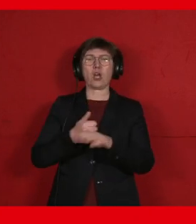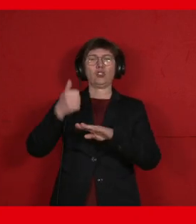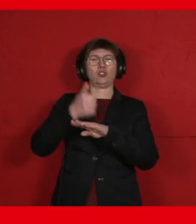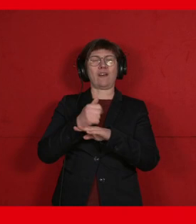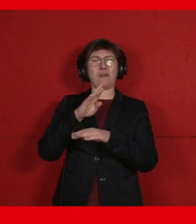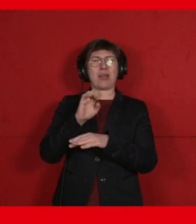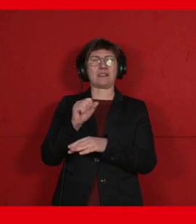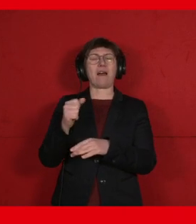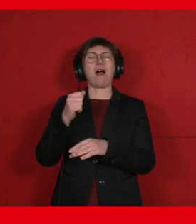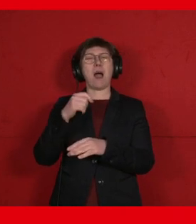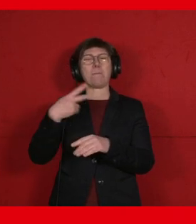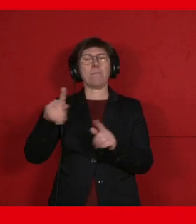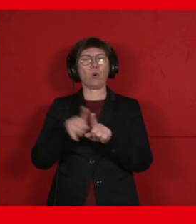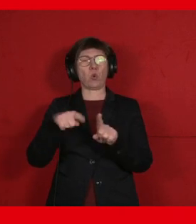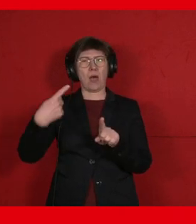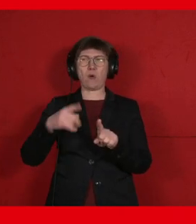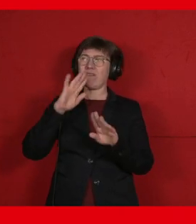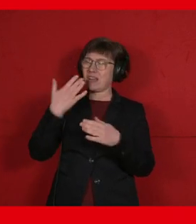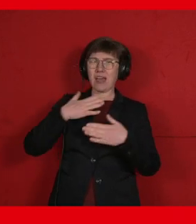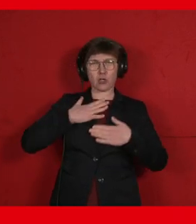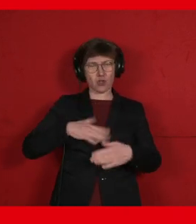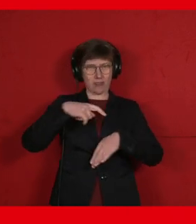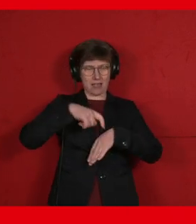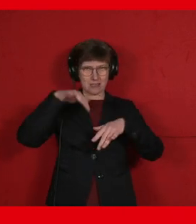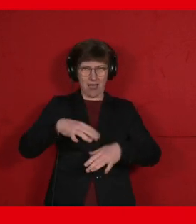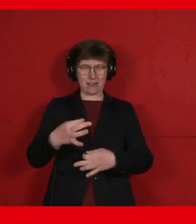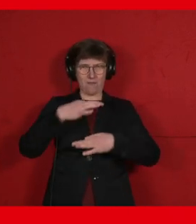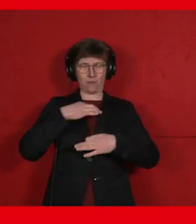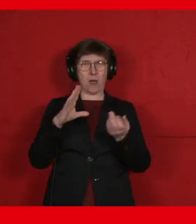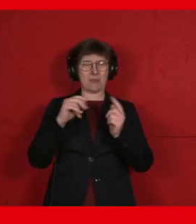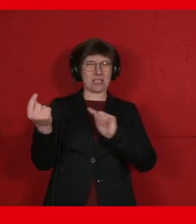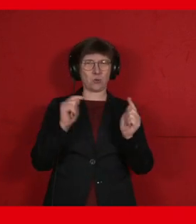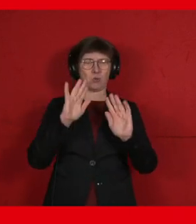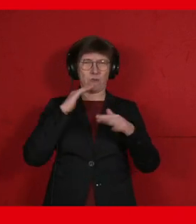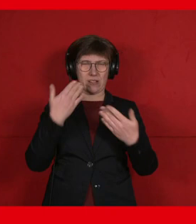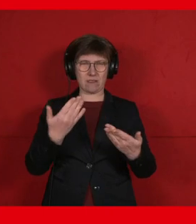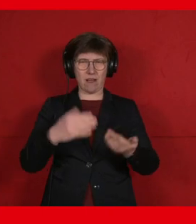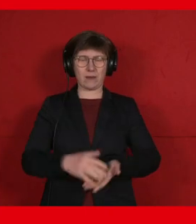Martin Brudermüller. Vielen Dank, dass Sie sich an diesem Sonntag die Zeit genommen haben, um hier mitzudiskutieren.